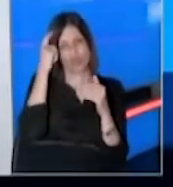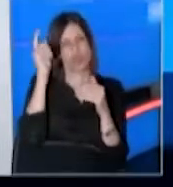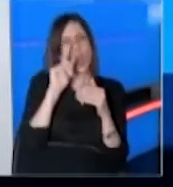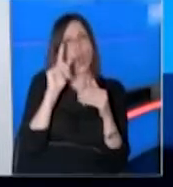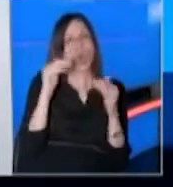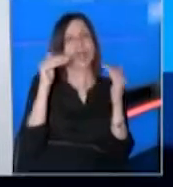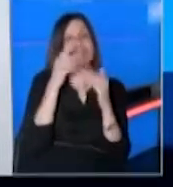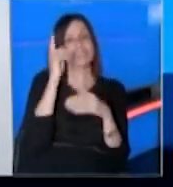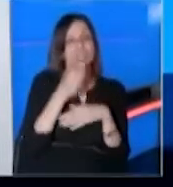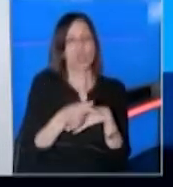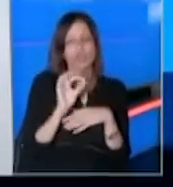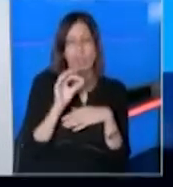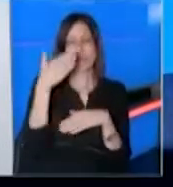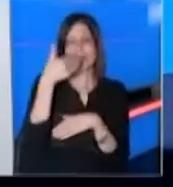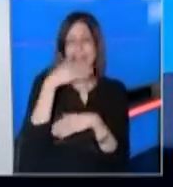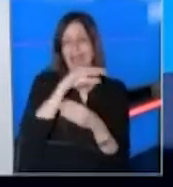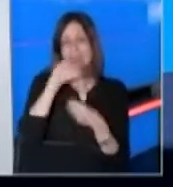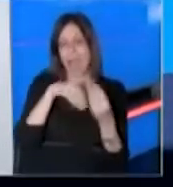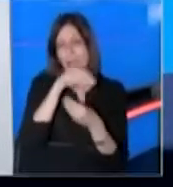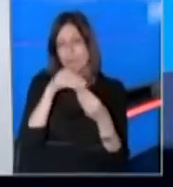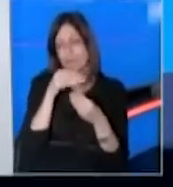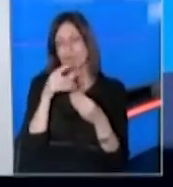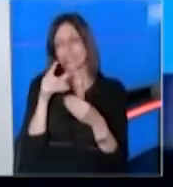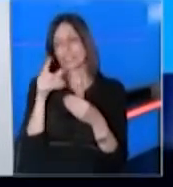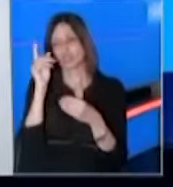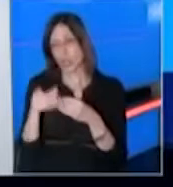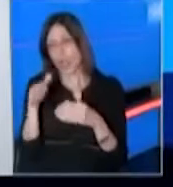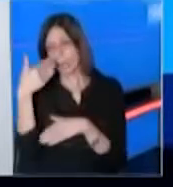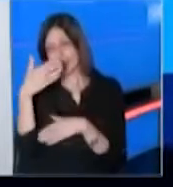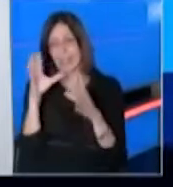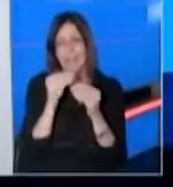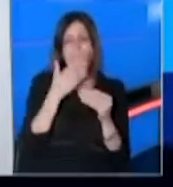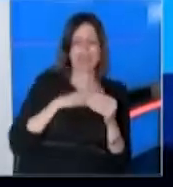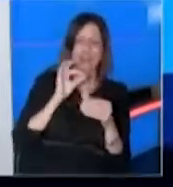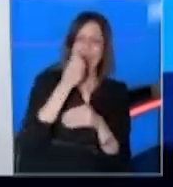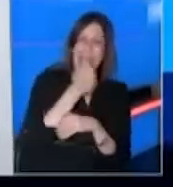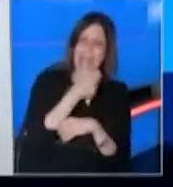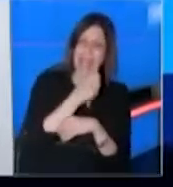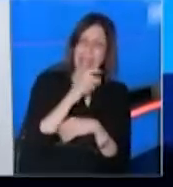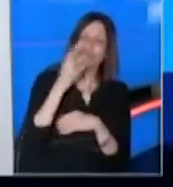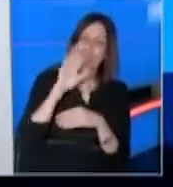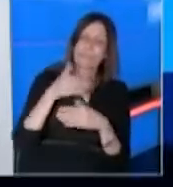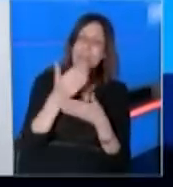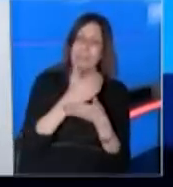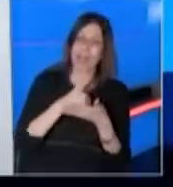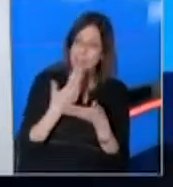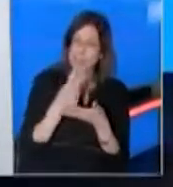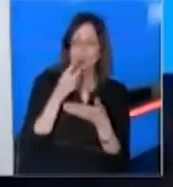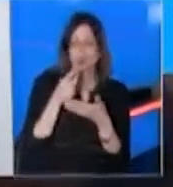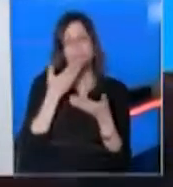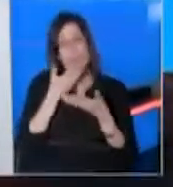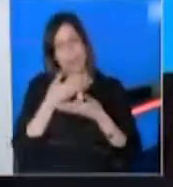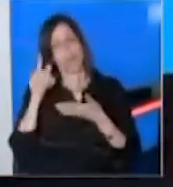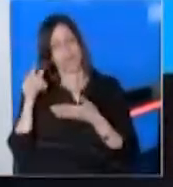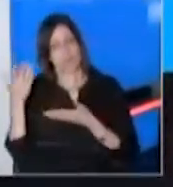המדינה. זאת אומרת, התערבבו פה העניינים של צורכי המדינה עם הרצון שהחקלאים גם יהיו, יתפרנסו. שזה לגיטימי